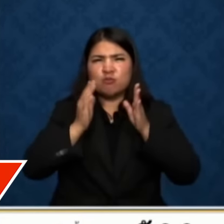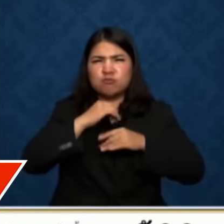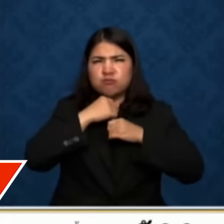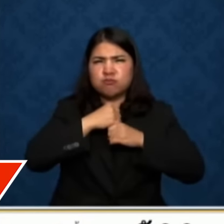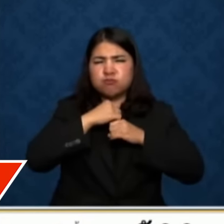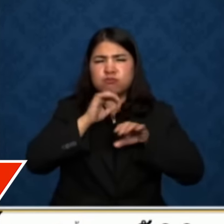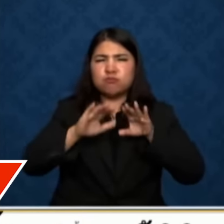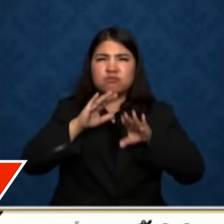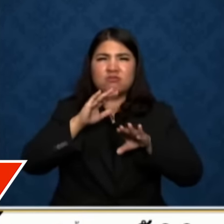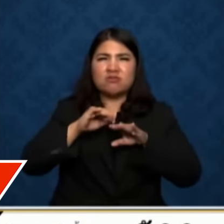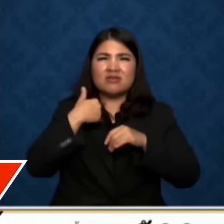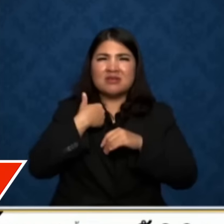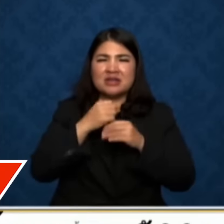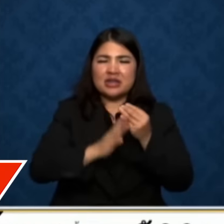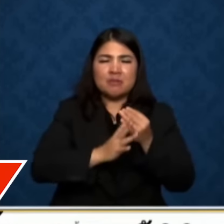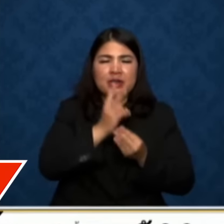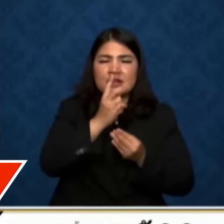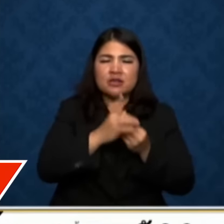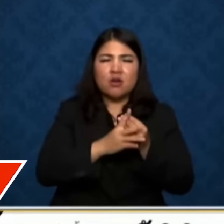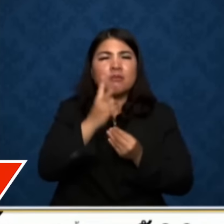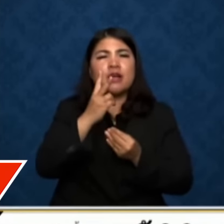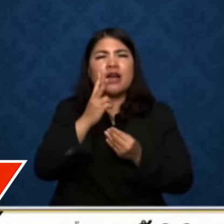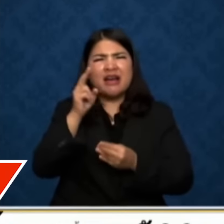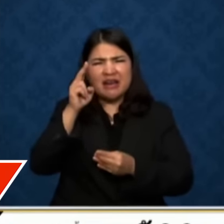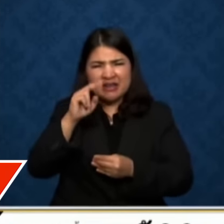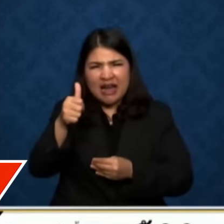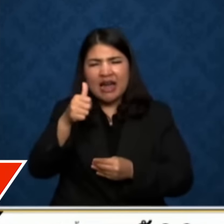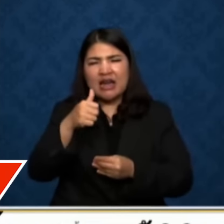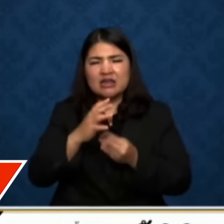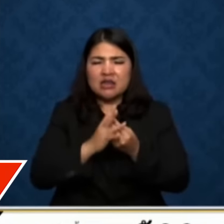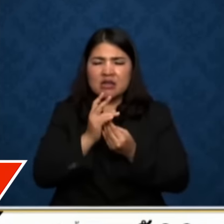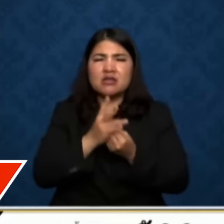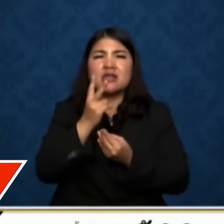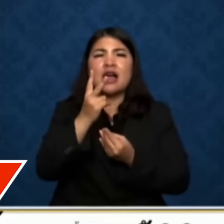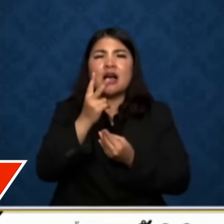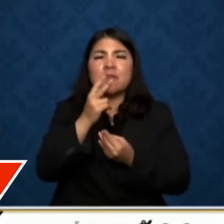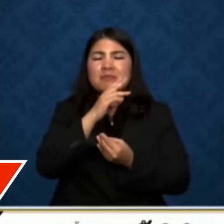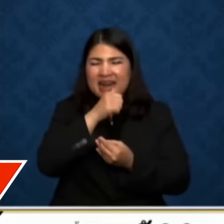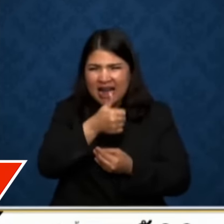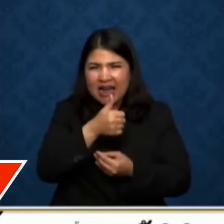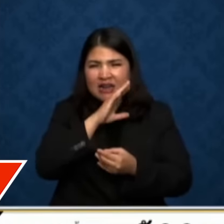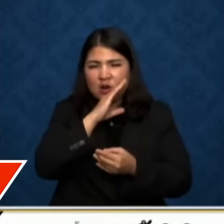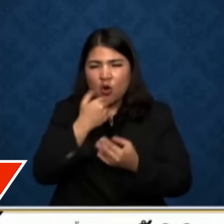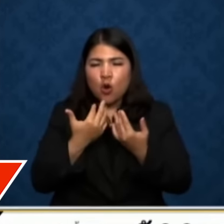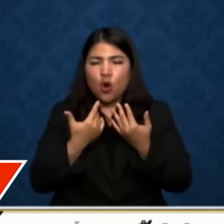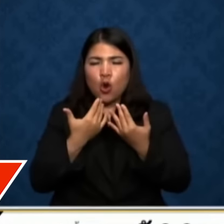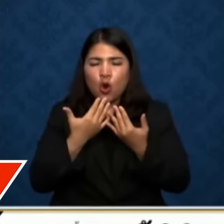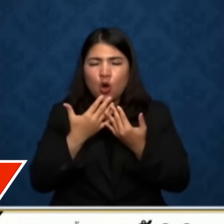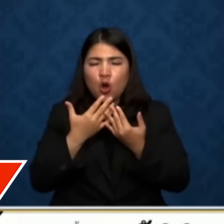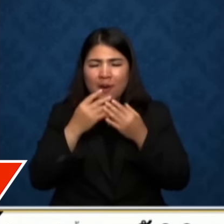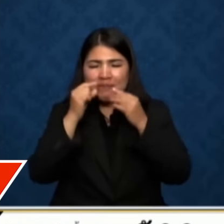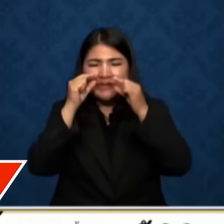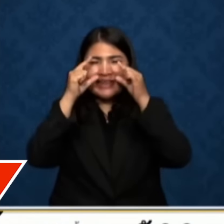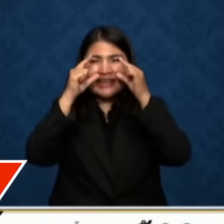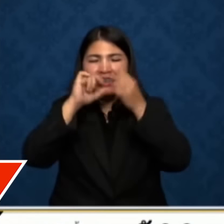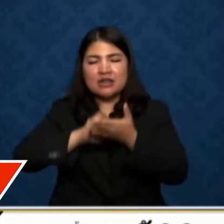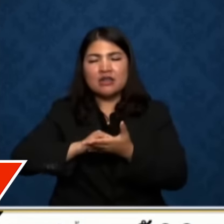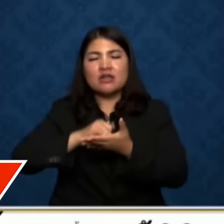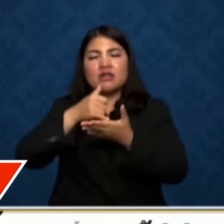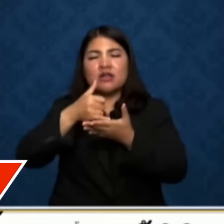ให้เลยให้อาทิตย์2อาทิตย์ก็ยังได้3อาทิตย์เลยก็ยังได้ถ้ามีภาวะแทรกซ้อนรอฟื้นตัวดีๆแล้วให้ผู้สูงอายุ